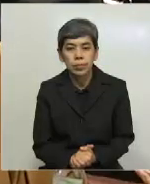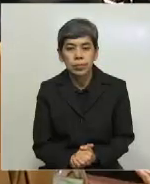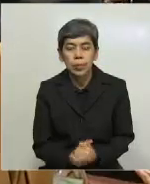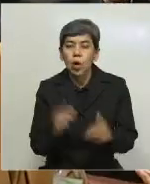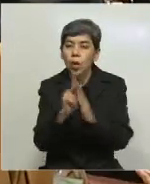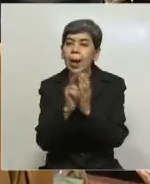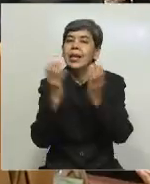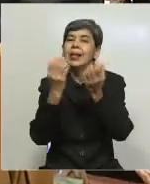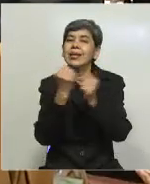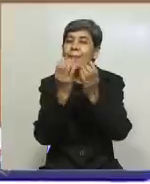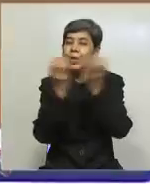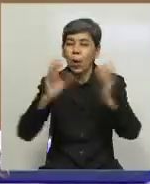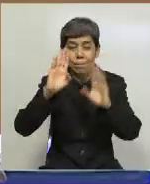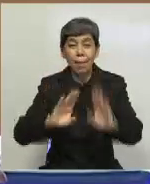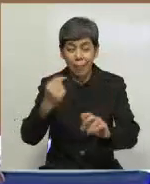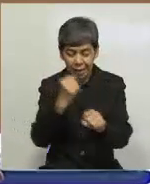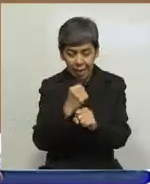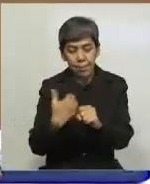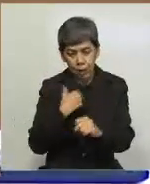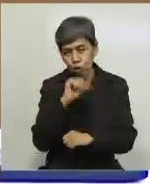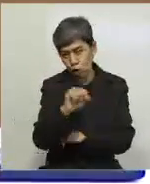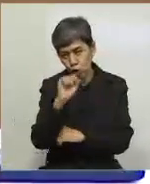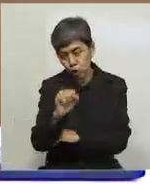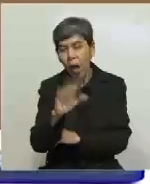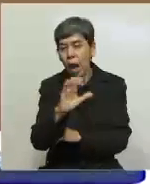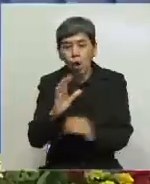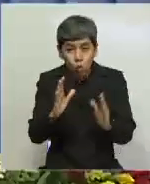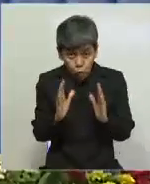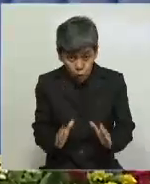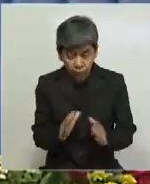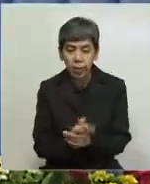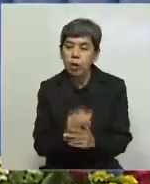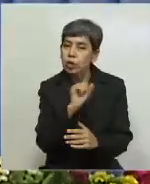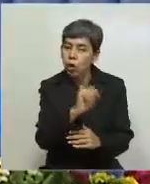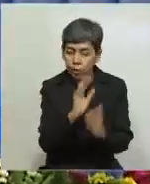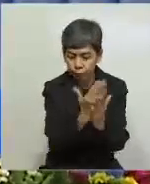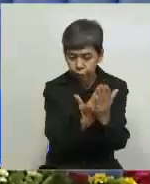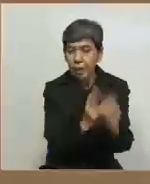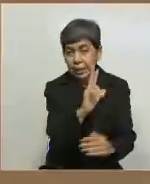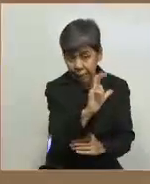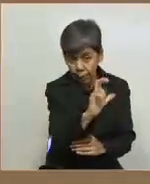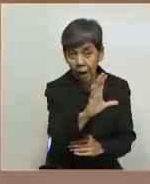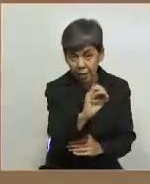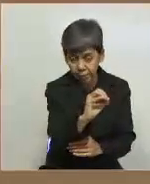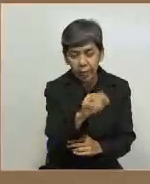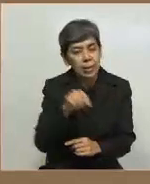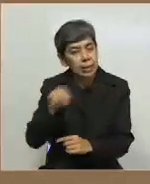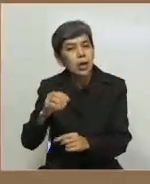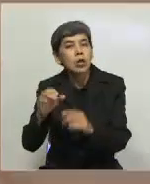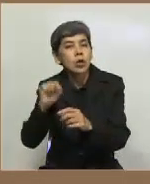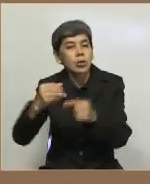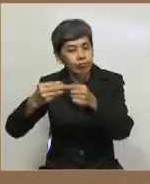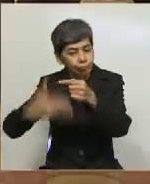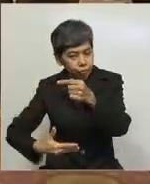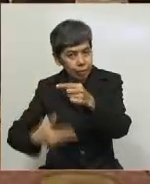ภายใต้รัฐธรรมนูญฉบับใหม่กำหนดให้มีส.ส.500คนเป็นส.ส.เขต350คนส.ส.